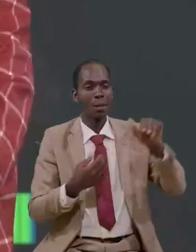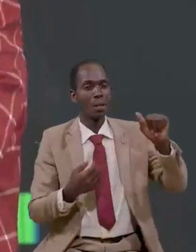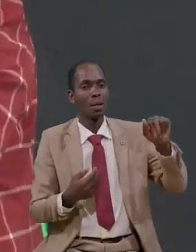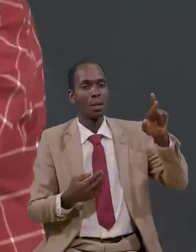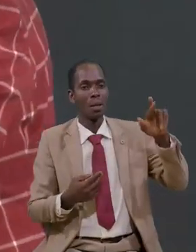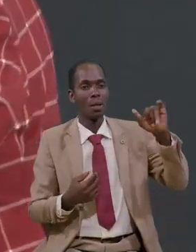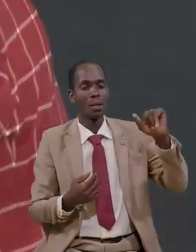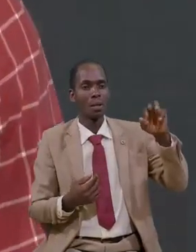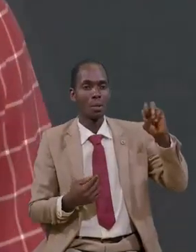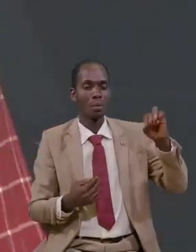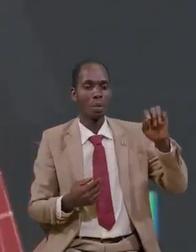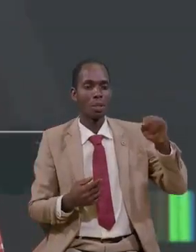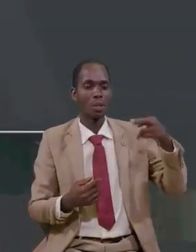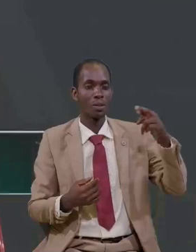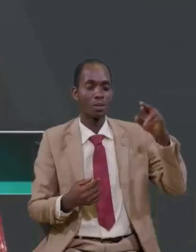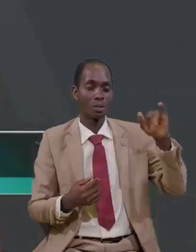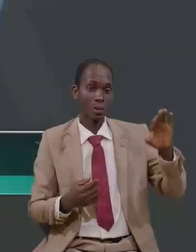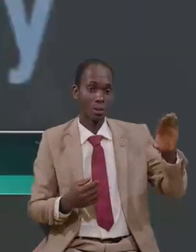Il y a